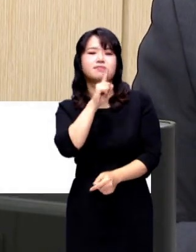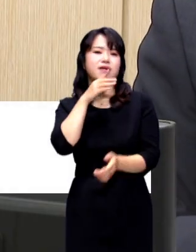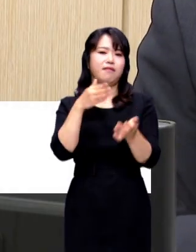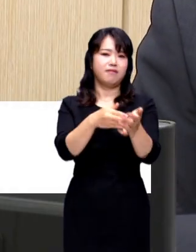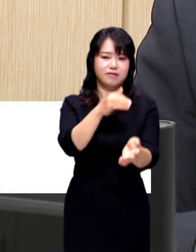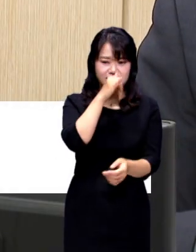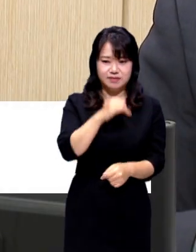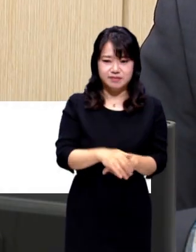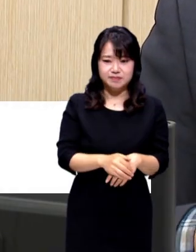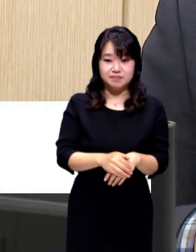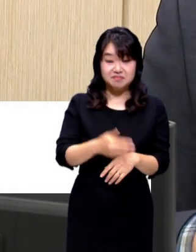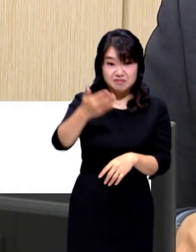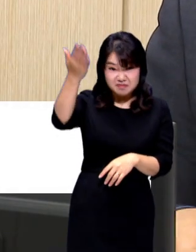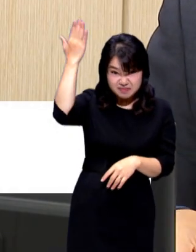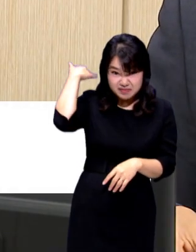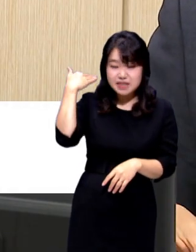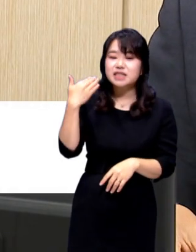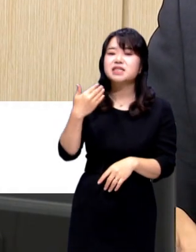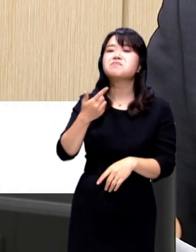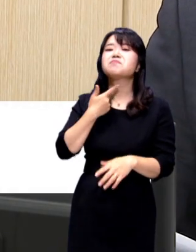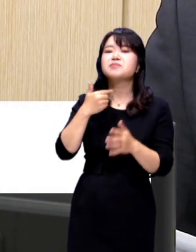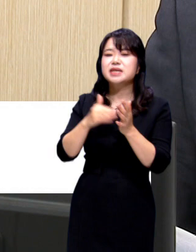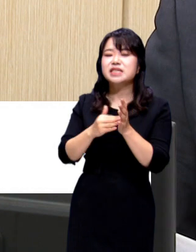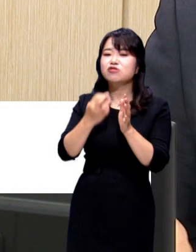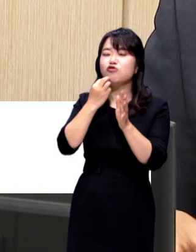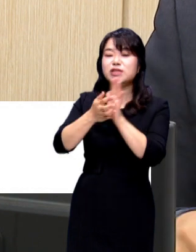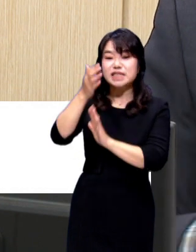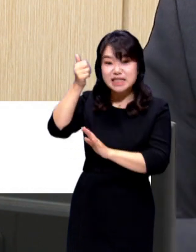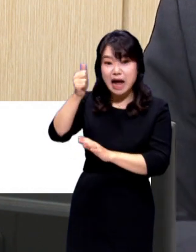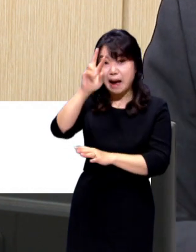전임 시장 업적 지우기라는 관점으로